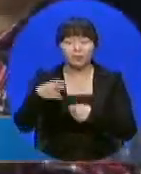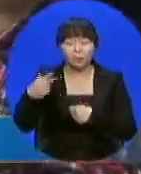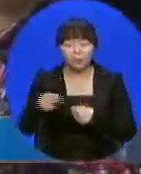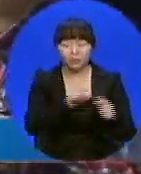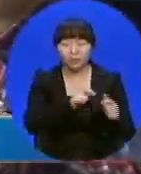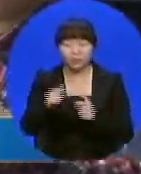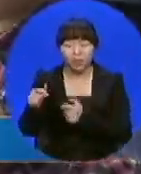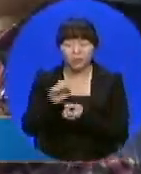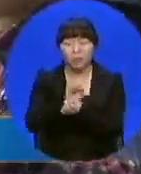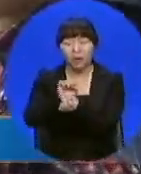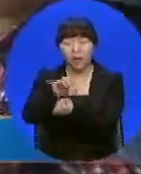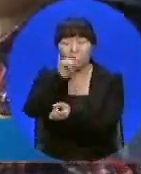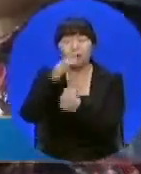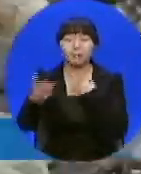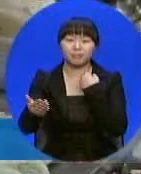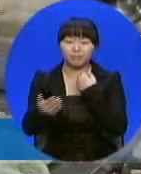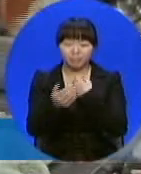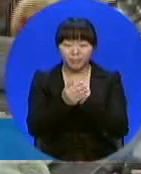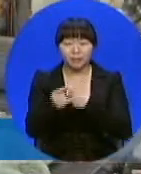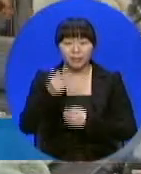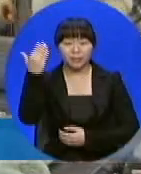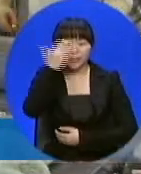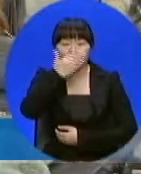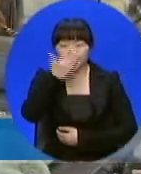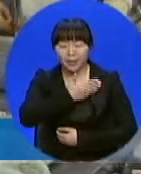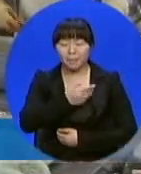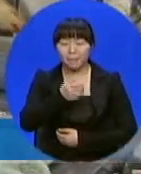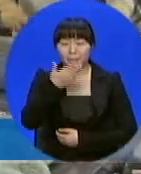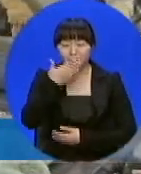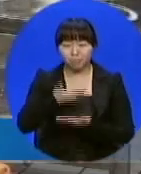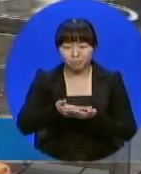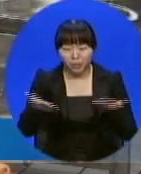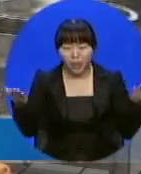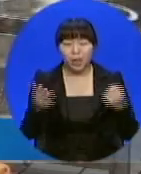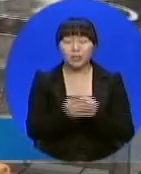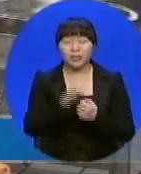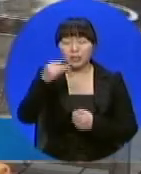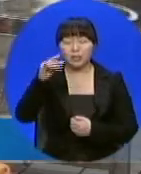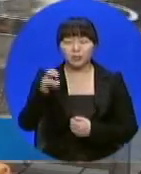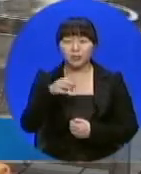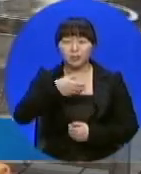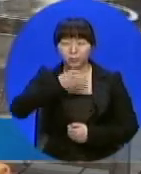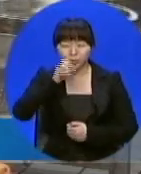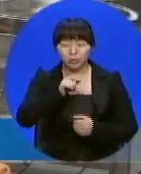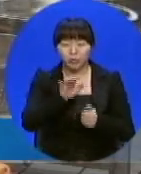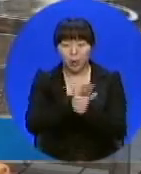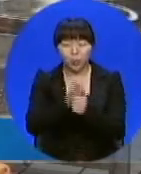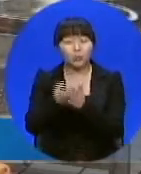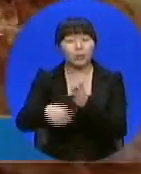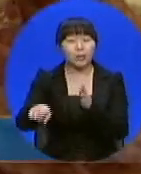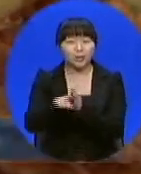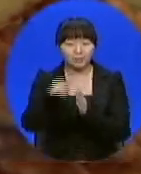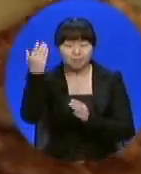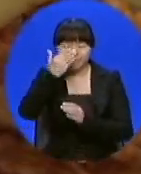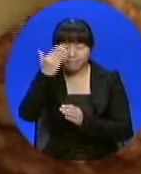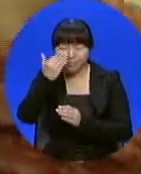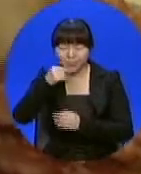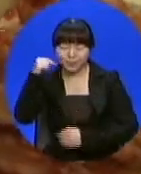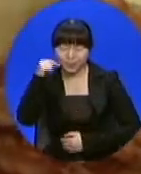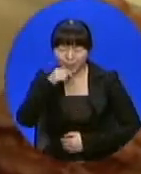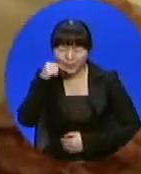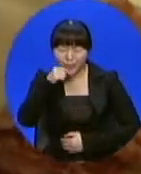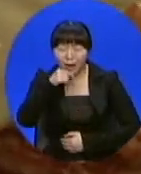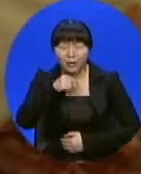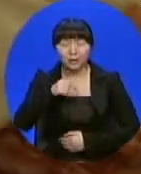수인성 감염병이 발생할 수 있어 위생적인 배식과 안전한 음용수 제공이 이루어지도록 급식시설의 위생점검을 철저히